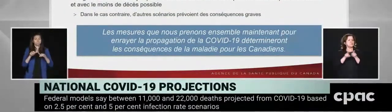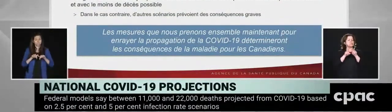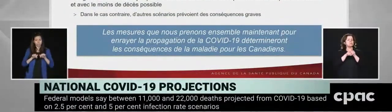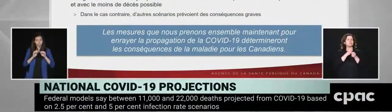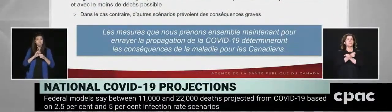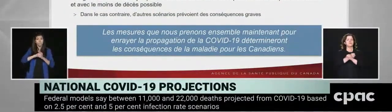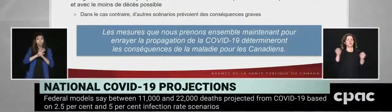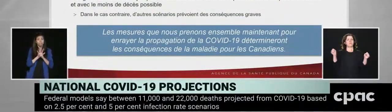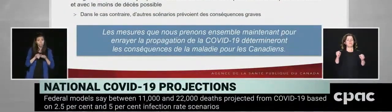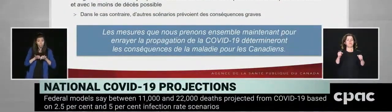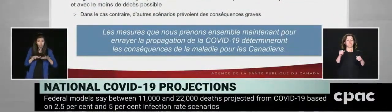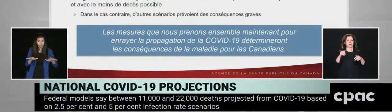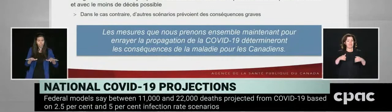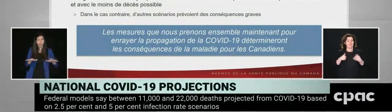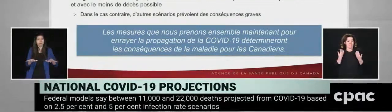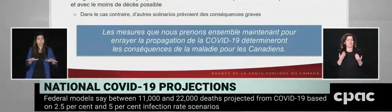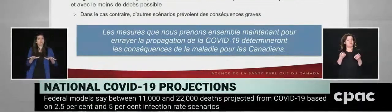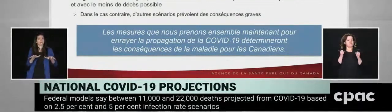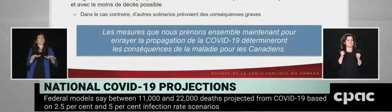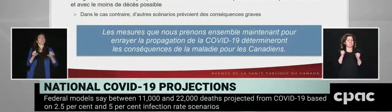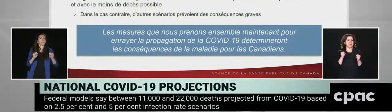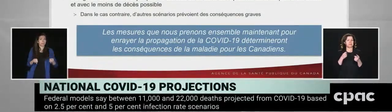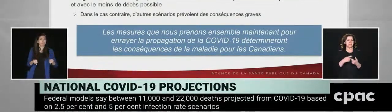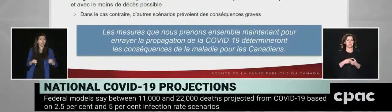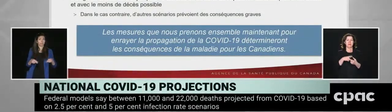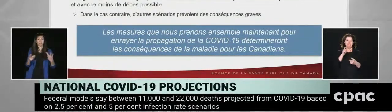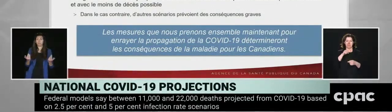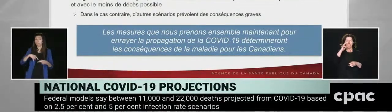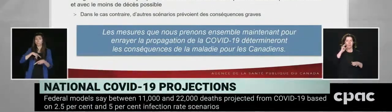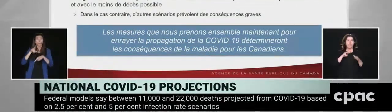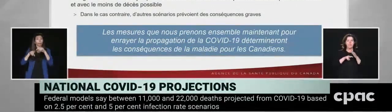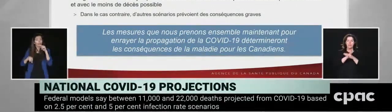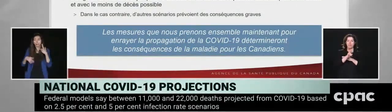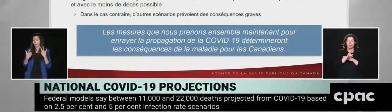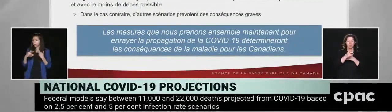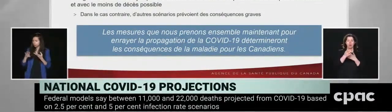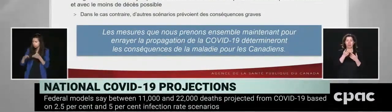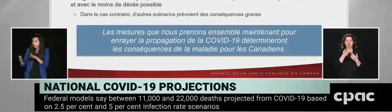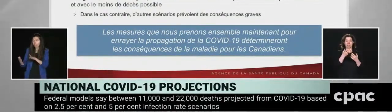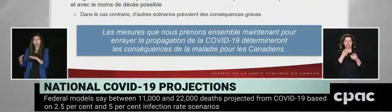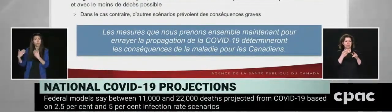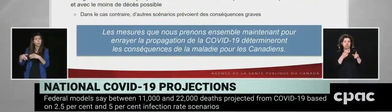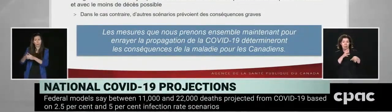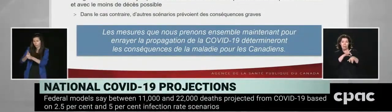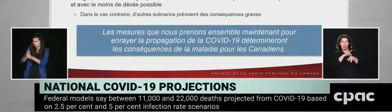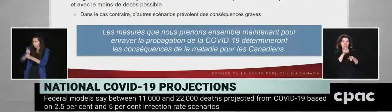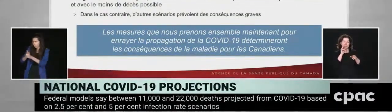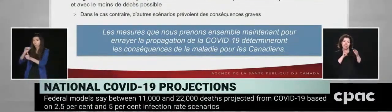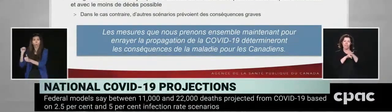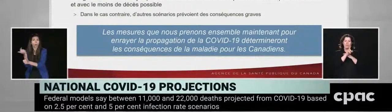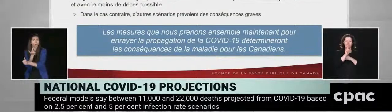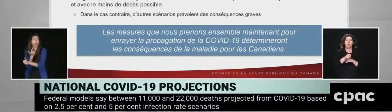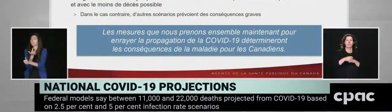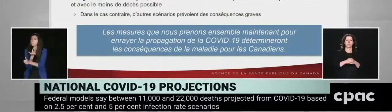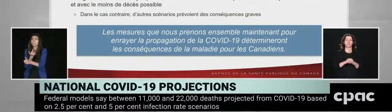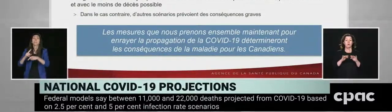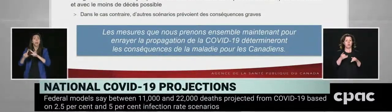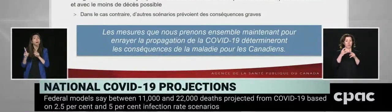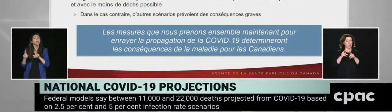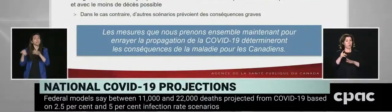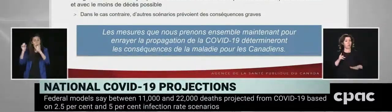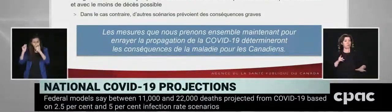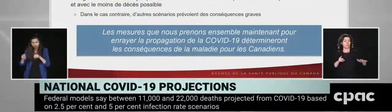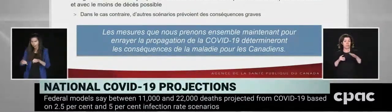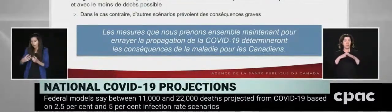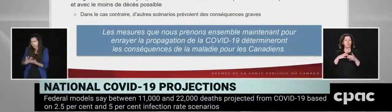des morts, mais nous devons prévenir toutes celles que nous pouvons. Nous jouons tous un rôle dans ce que sera la trajectoire